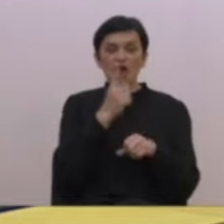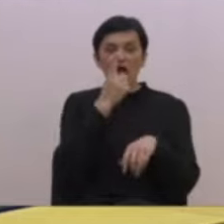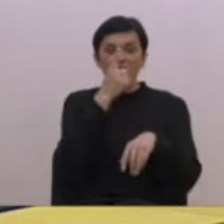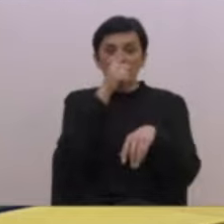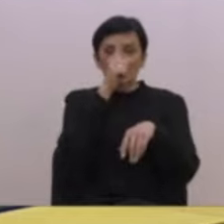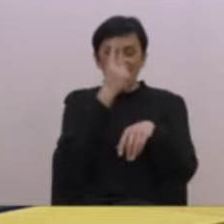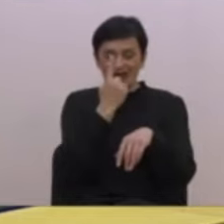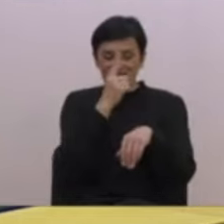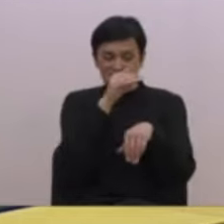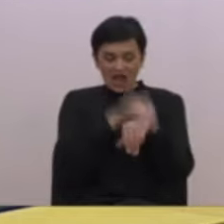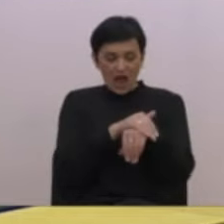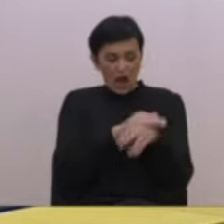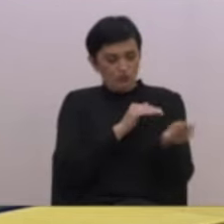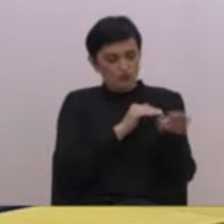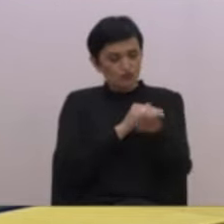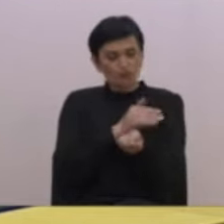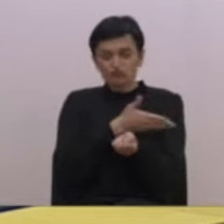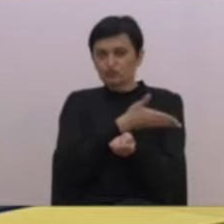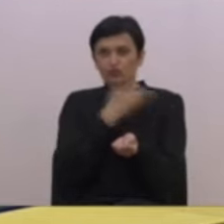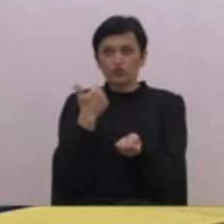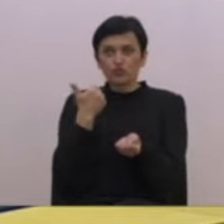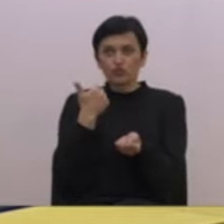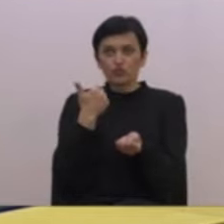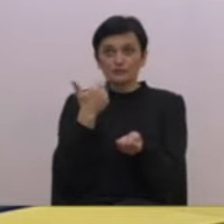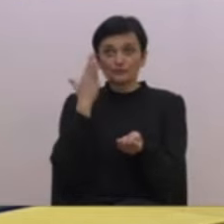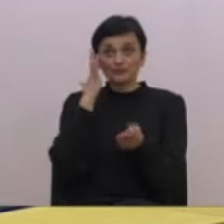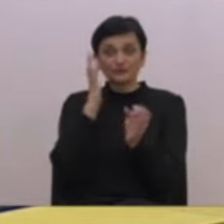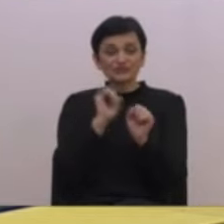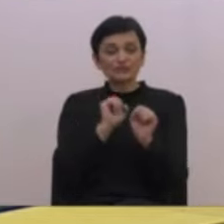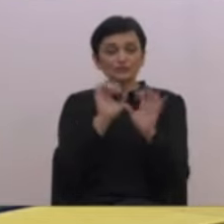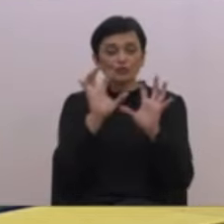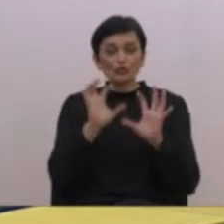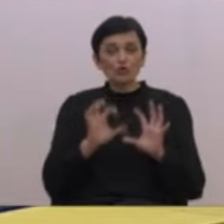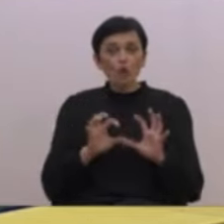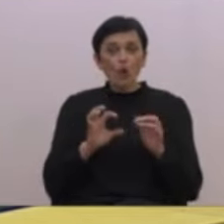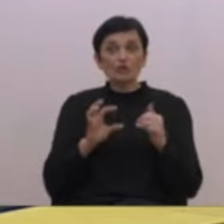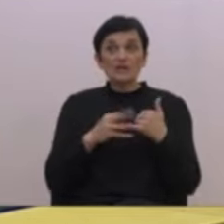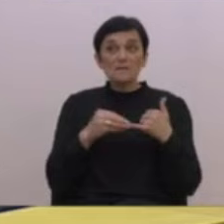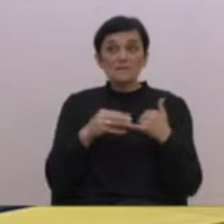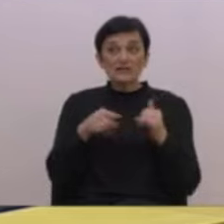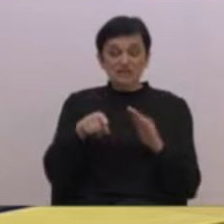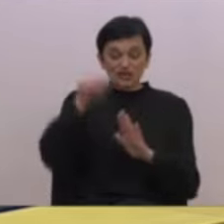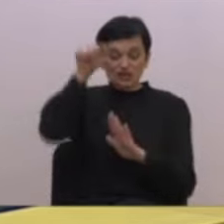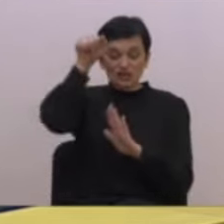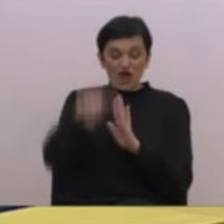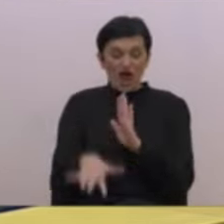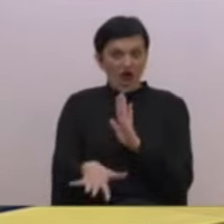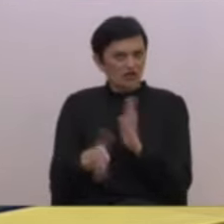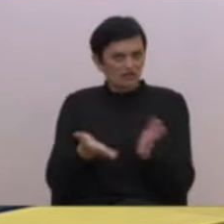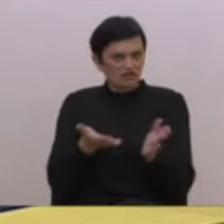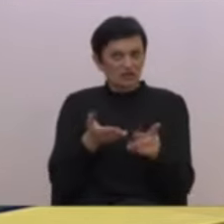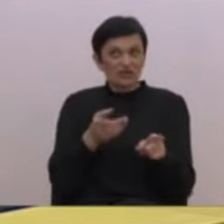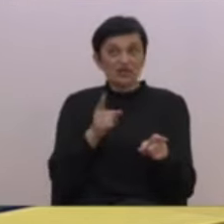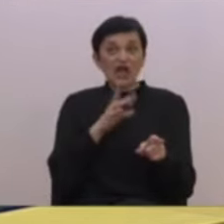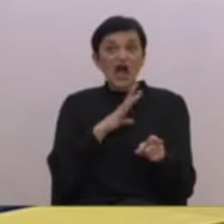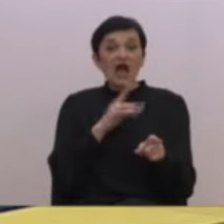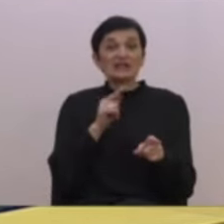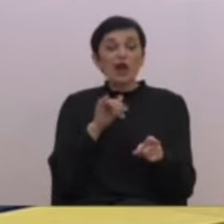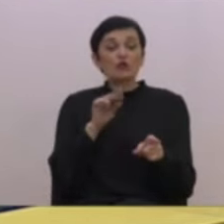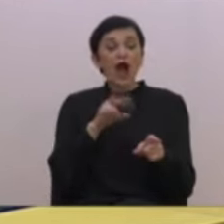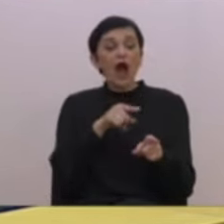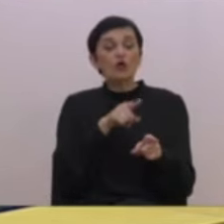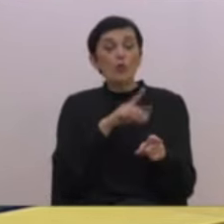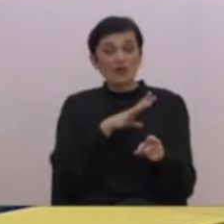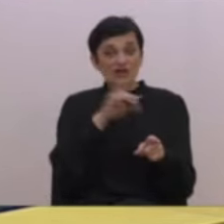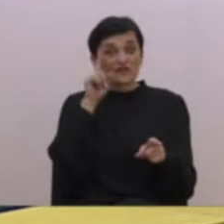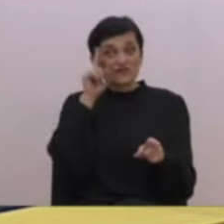წარმოაჩინეს უბრალოდ. და აი რაღაცაო თავდაცვის კოდექსზე მიწაში ჩაგდეთ ხო და არ ვიცი ის იყო დაკავებული თეონა კუბარდია რაცა ზუსტად